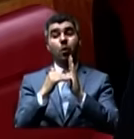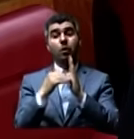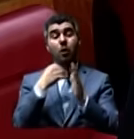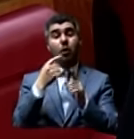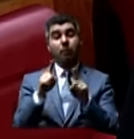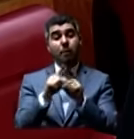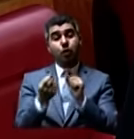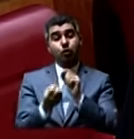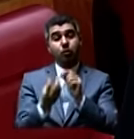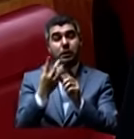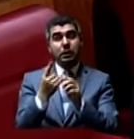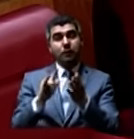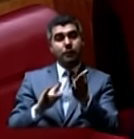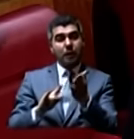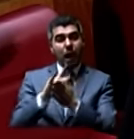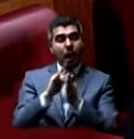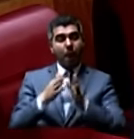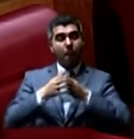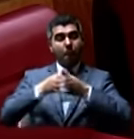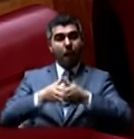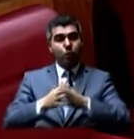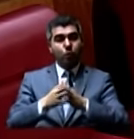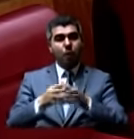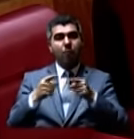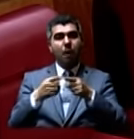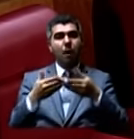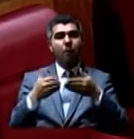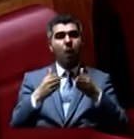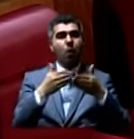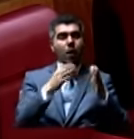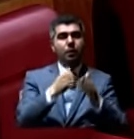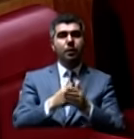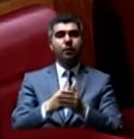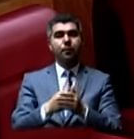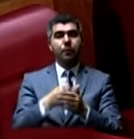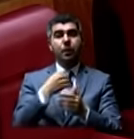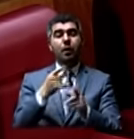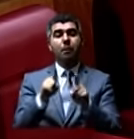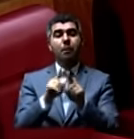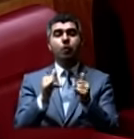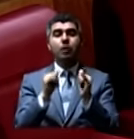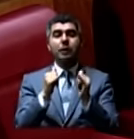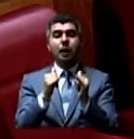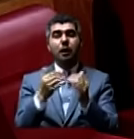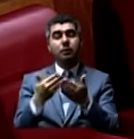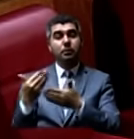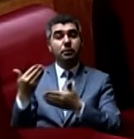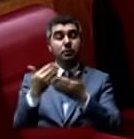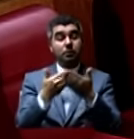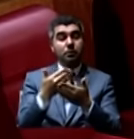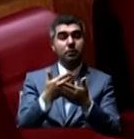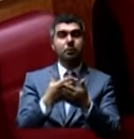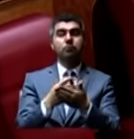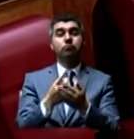الموانئ وتقويه الشركه الوطنيه وفتح الاجواء مع اكثر من دوله. وحنا مقتنعين مع ان مع الجزائر راه يمكن ماشي فقط هذا، ربما